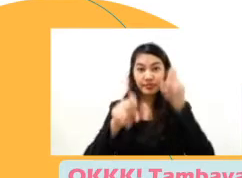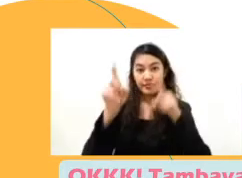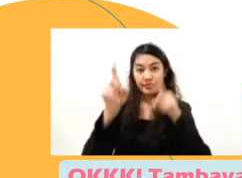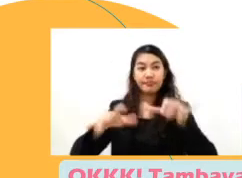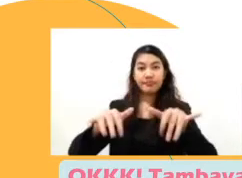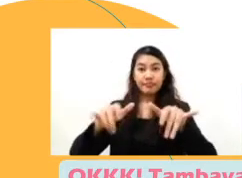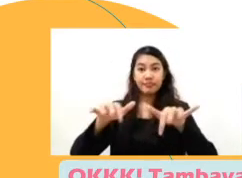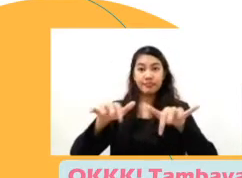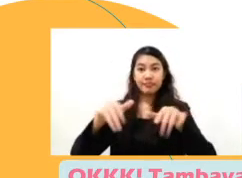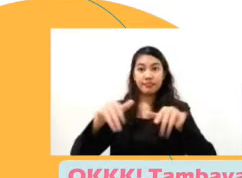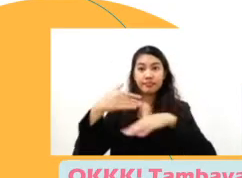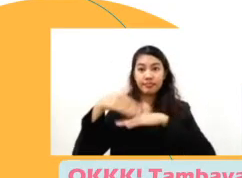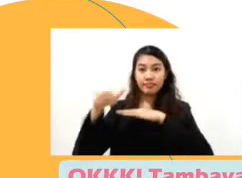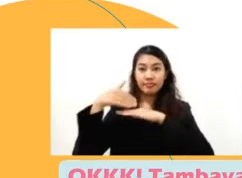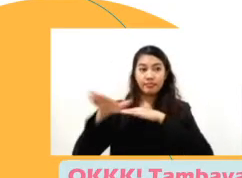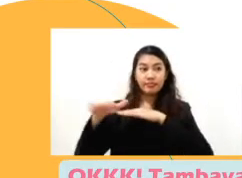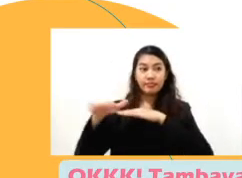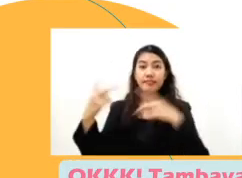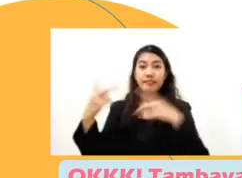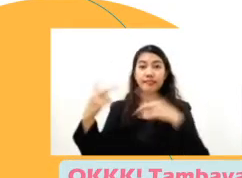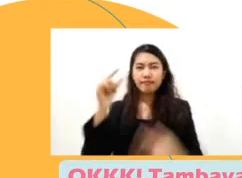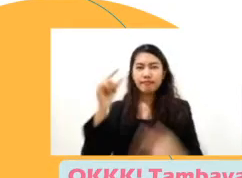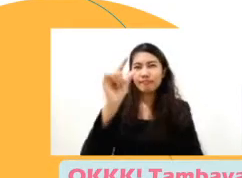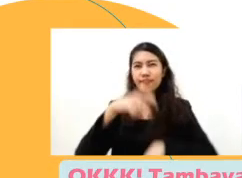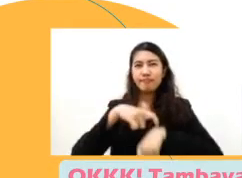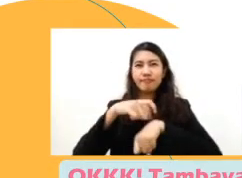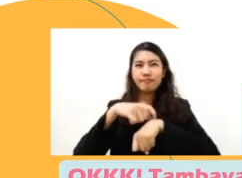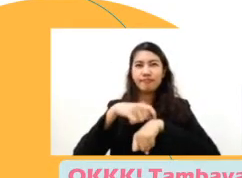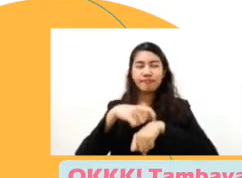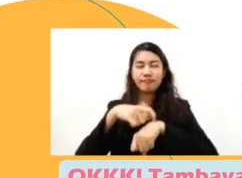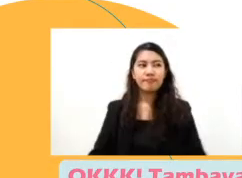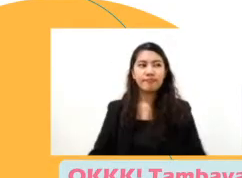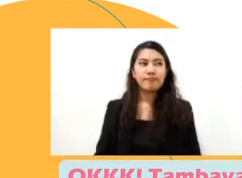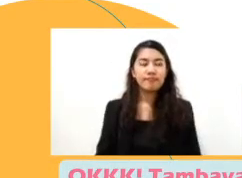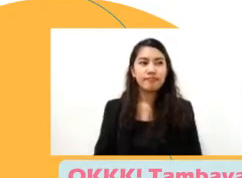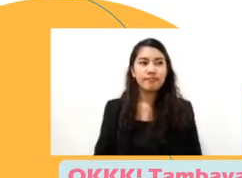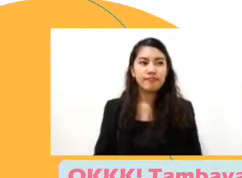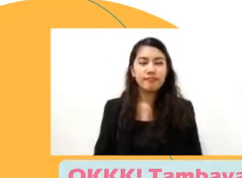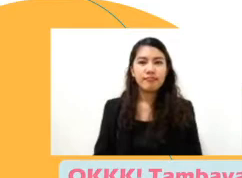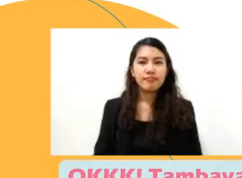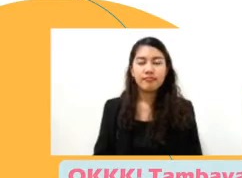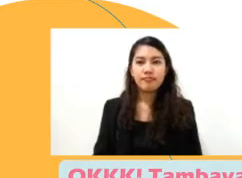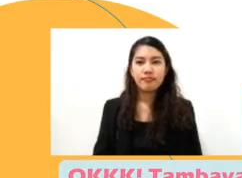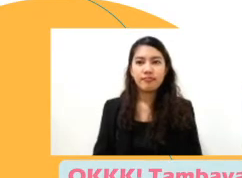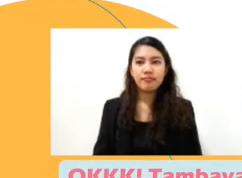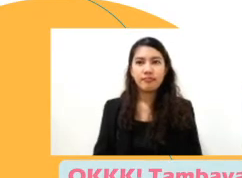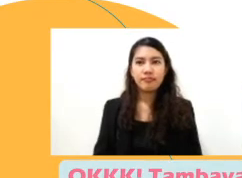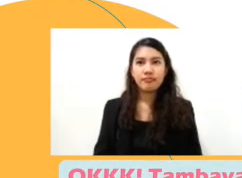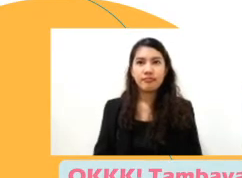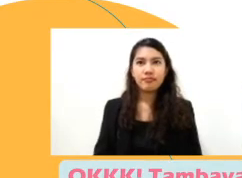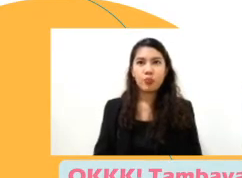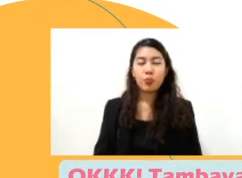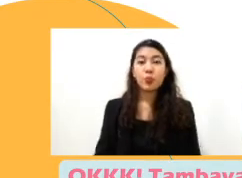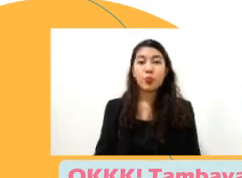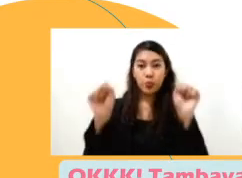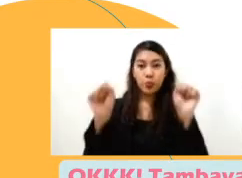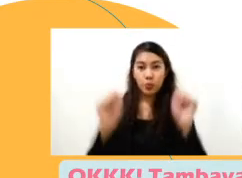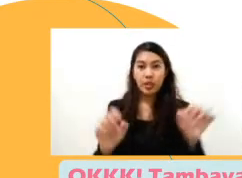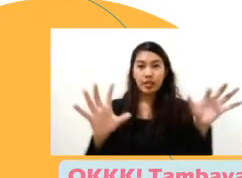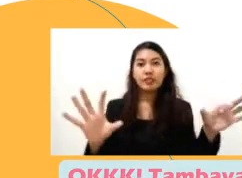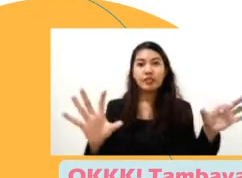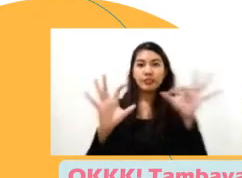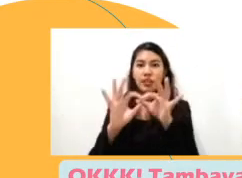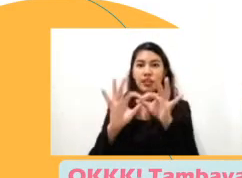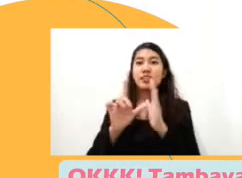think may konti pang oras. Ay! Ate Erica, Ate Tere, pwede nating i-accommodate yung mga tanong nila